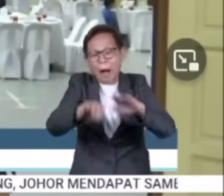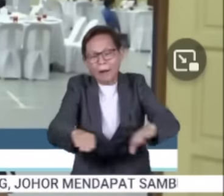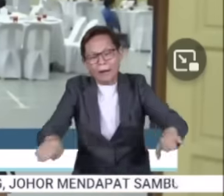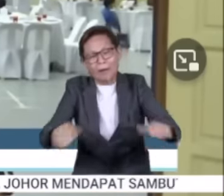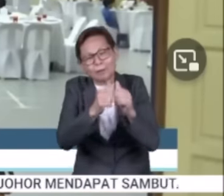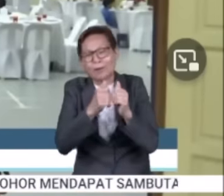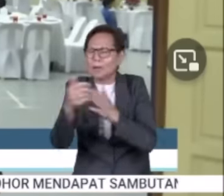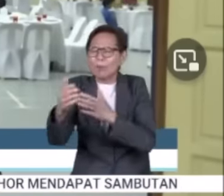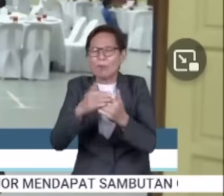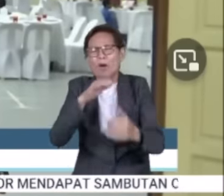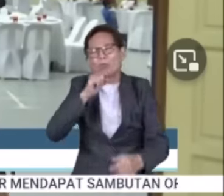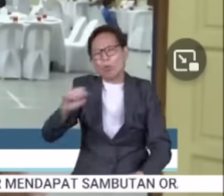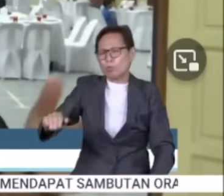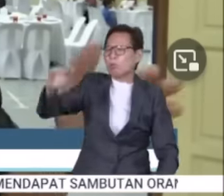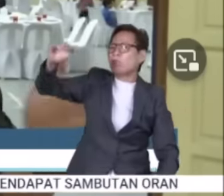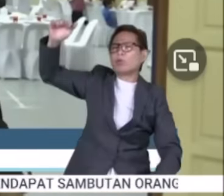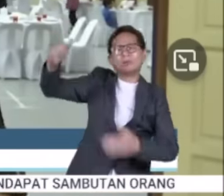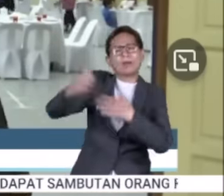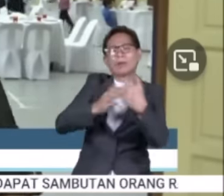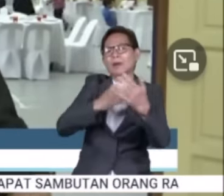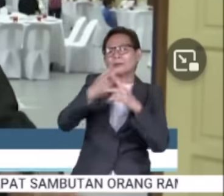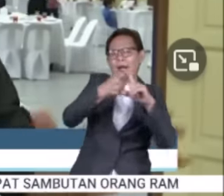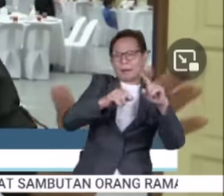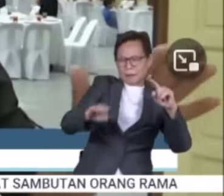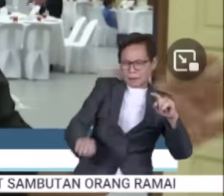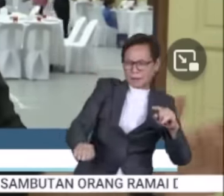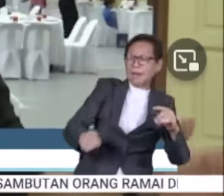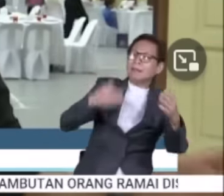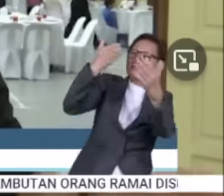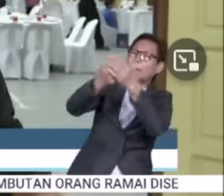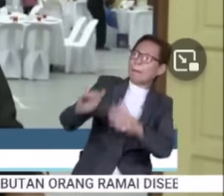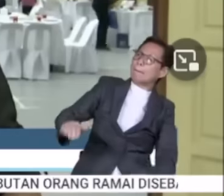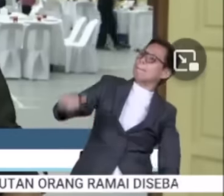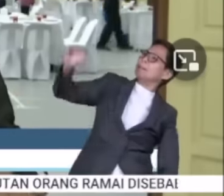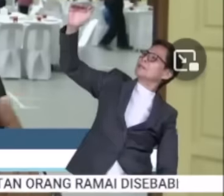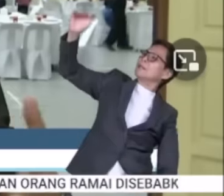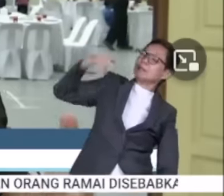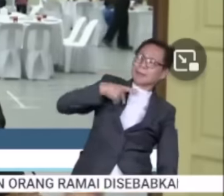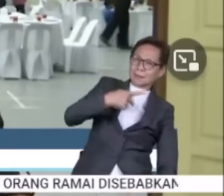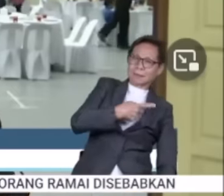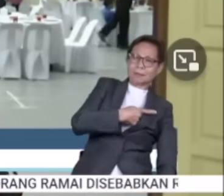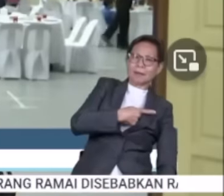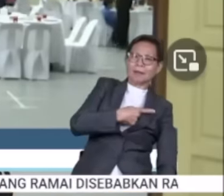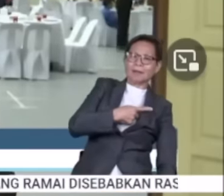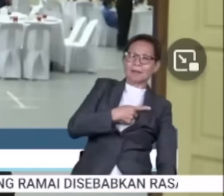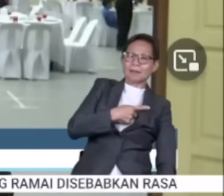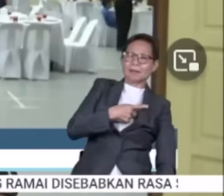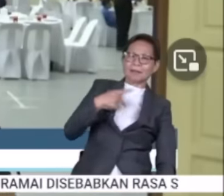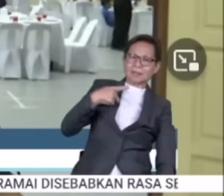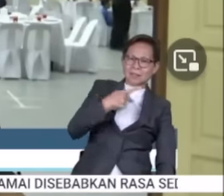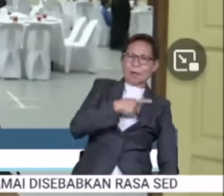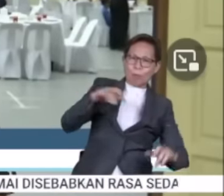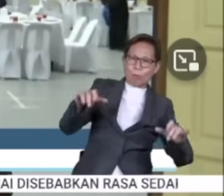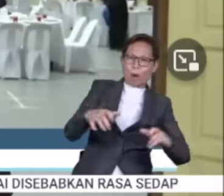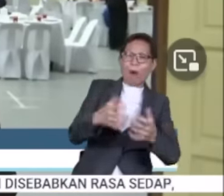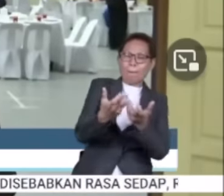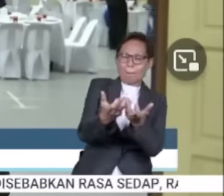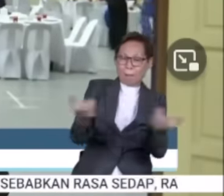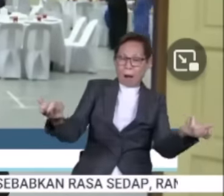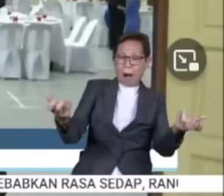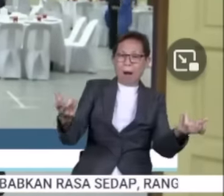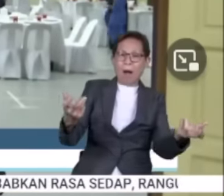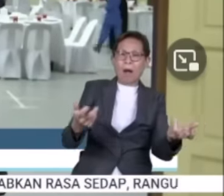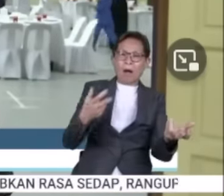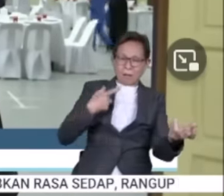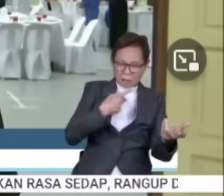tanpa mengira umur. Maksudnya yang daripada kecil sampailah yang kebesar, kita buat bersekali, kita buat perangasingan dan